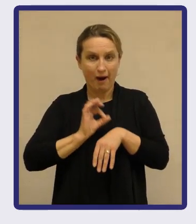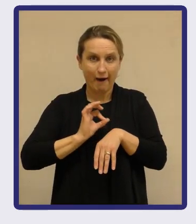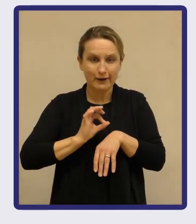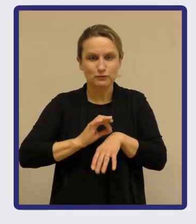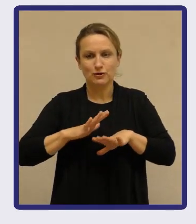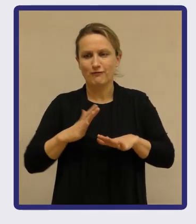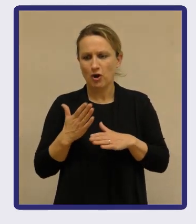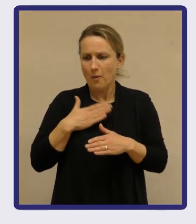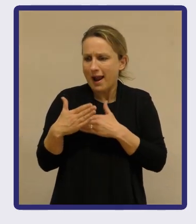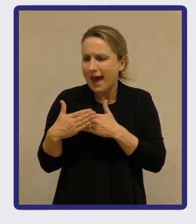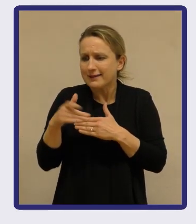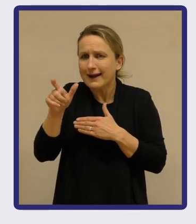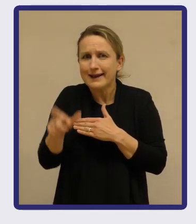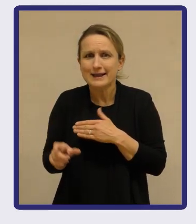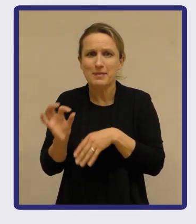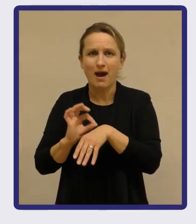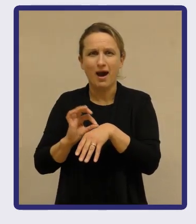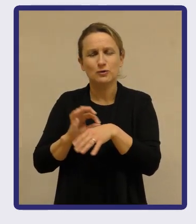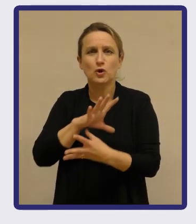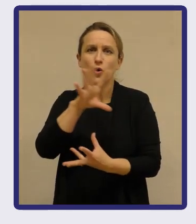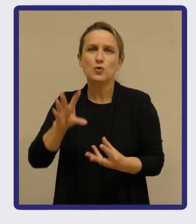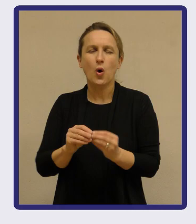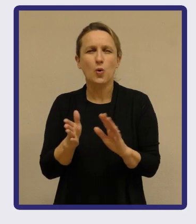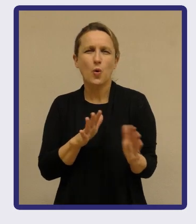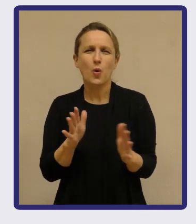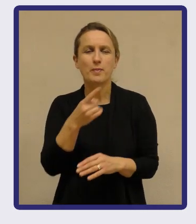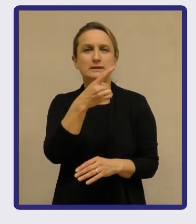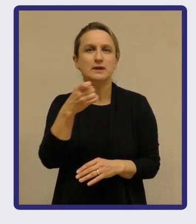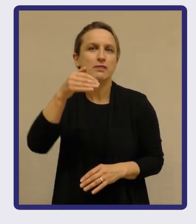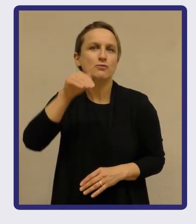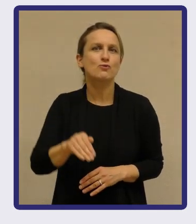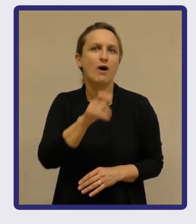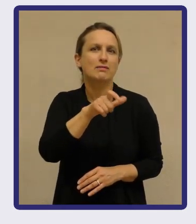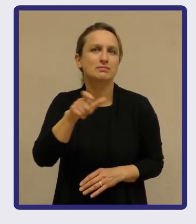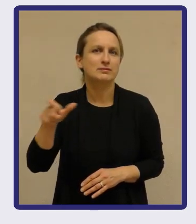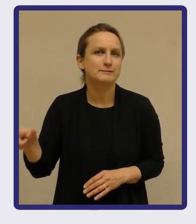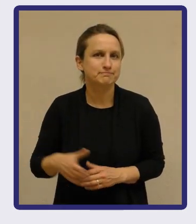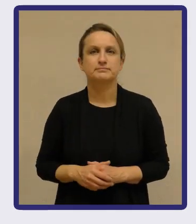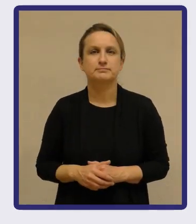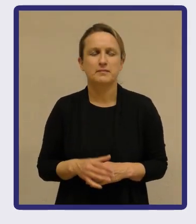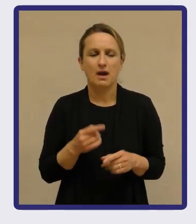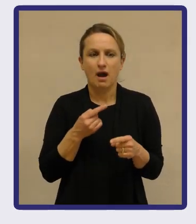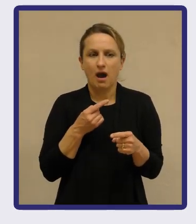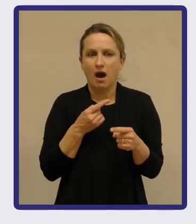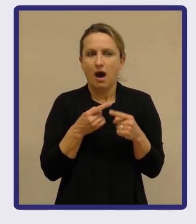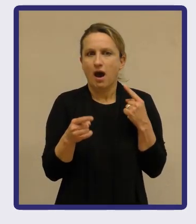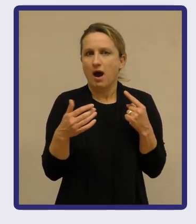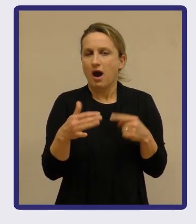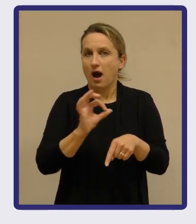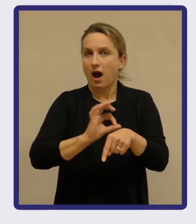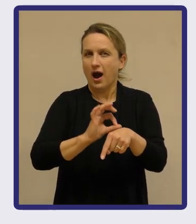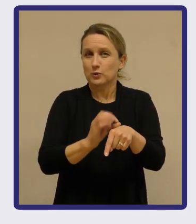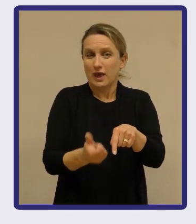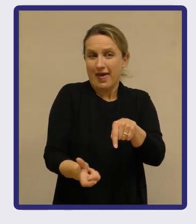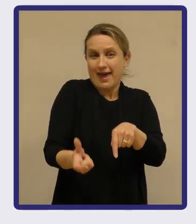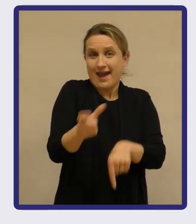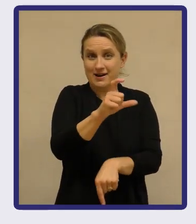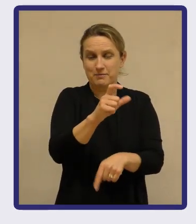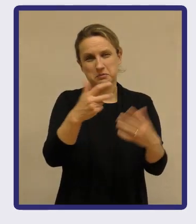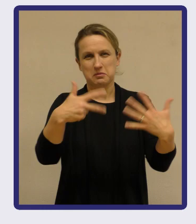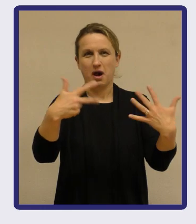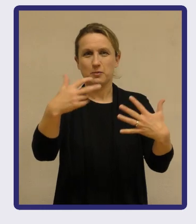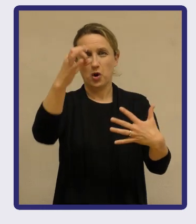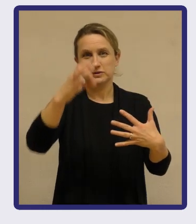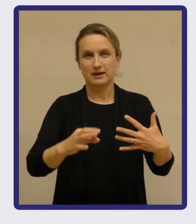haigusest puudutatud circa 100 000 inimest. Enamik harvikhaigusi ehk umbes 80% on